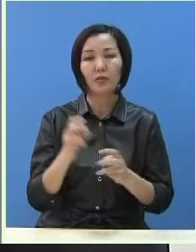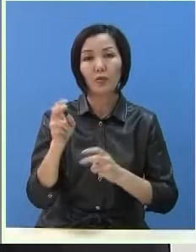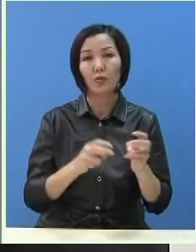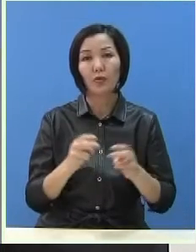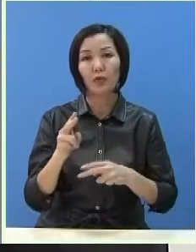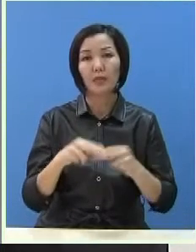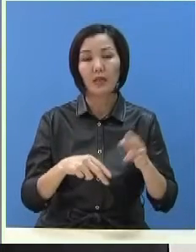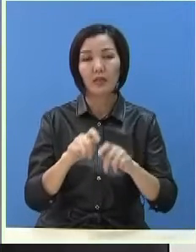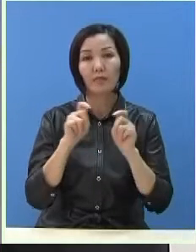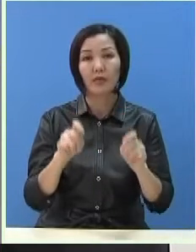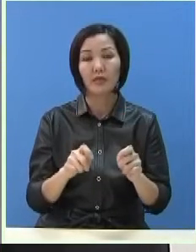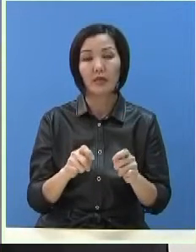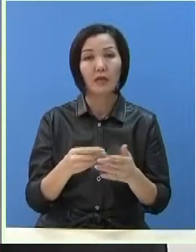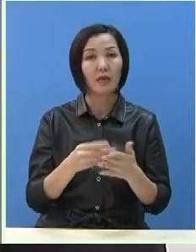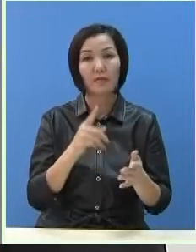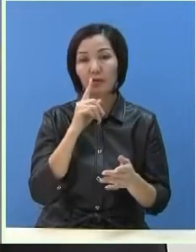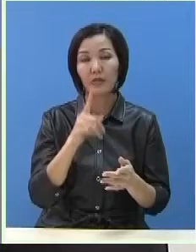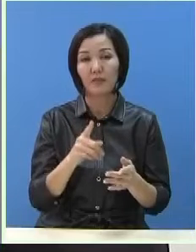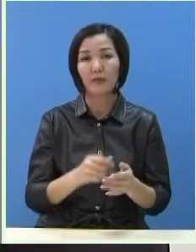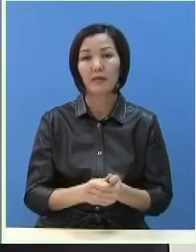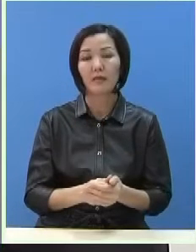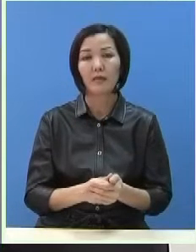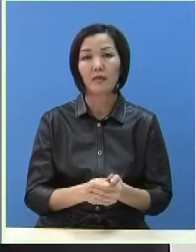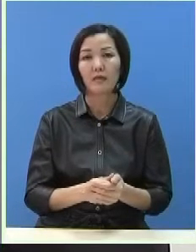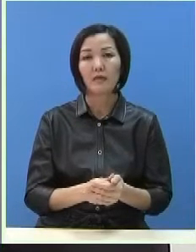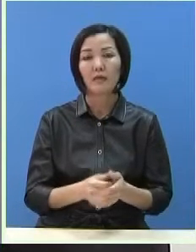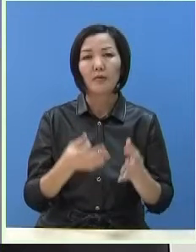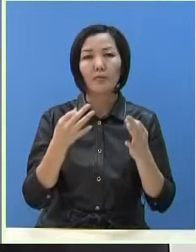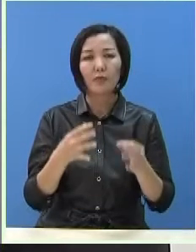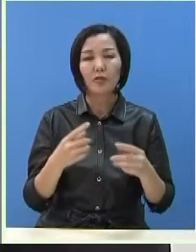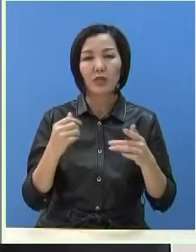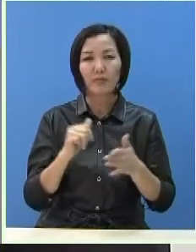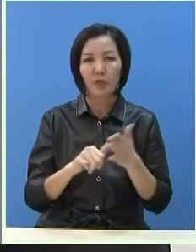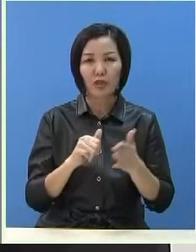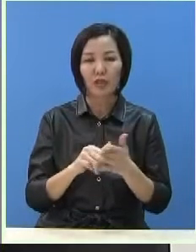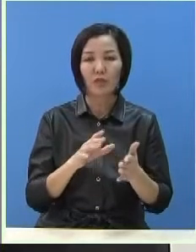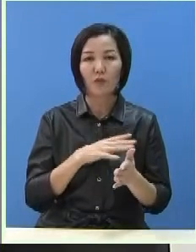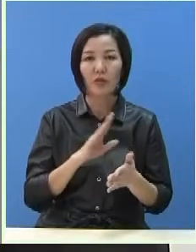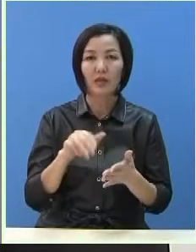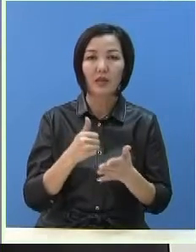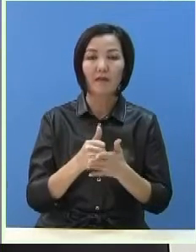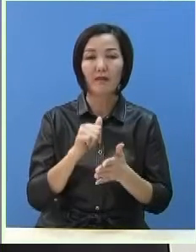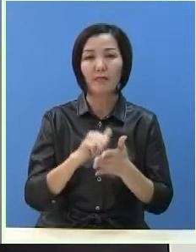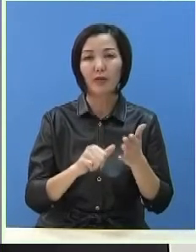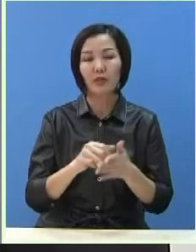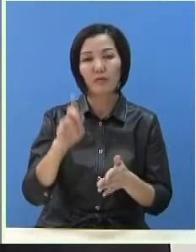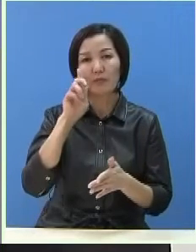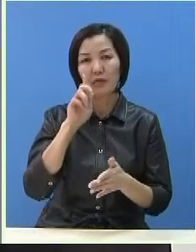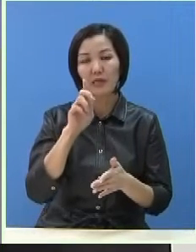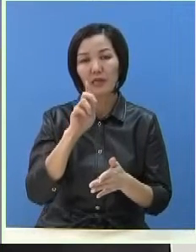кезде оның бағасы өспейтін бе дегенде, ал енді бұл тек қана сылтау болды негізі, ол сылтау басқа жерден табылатын. Ал негізгі себеп бұл